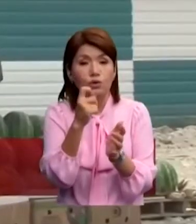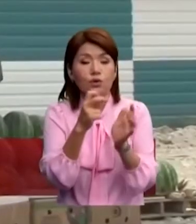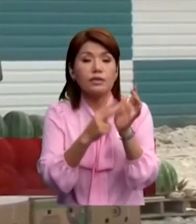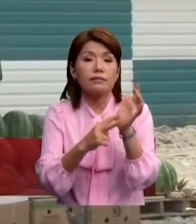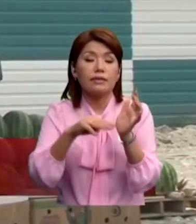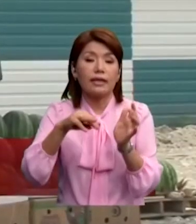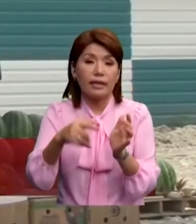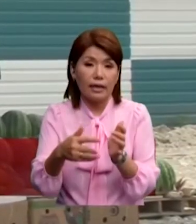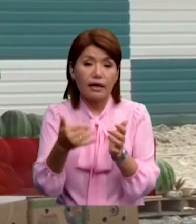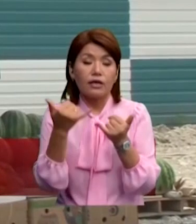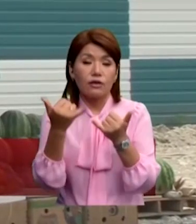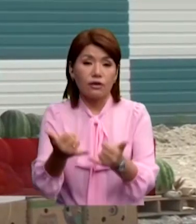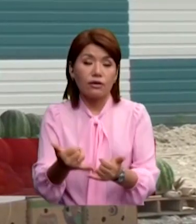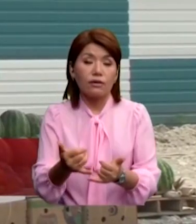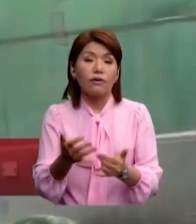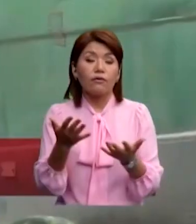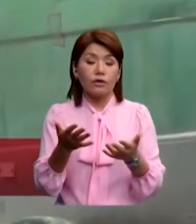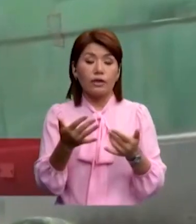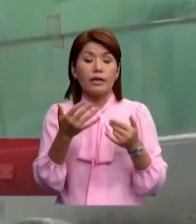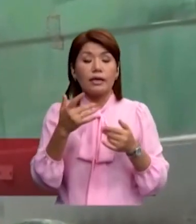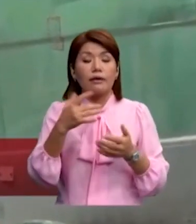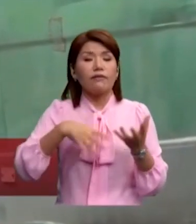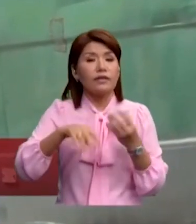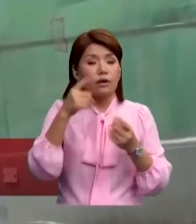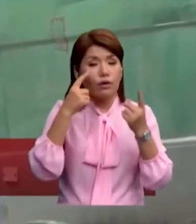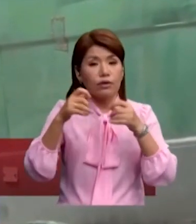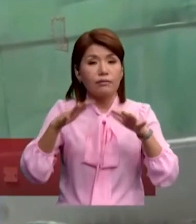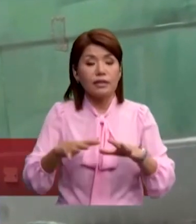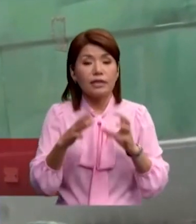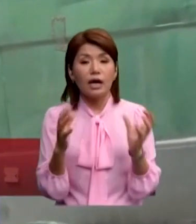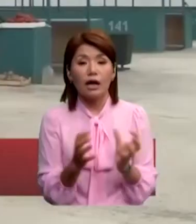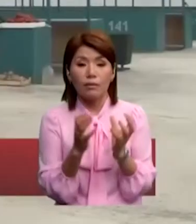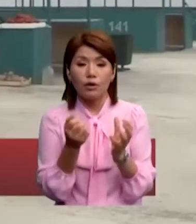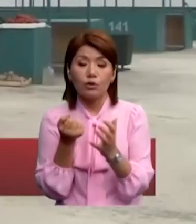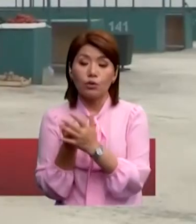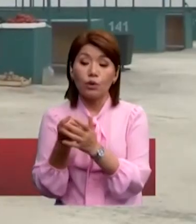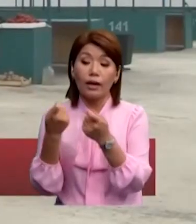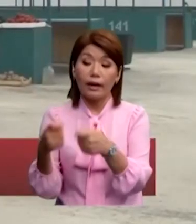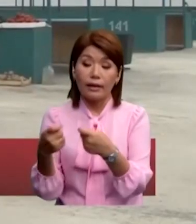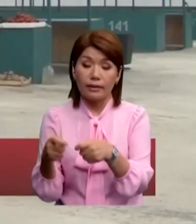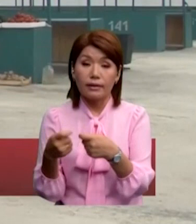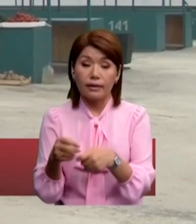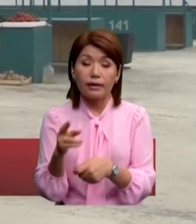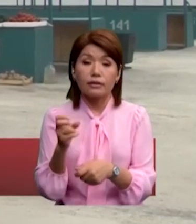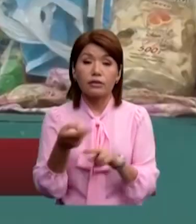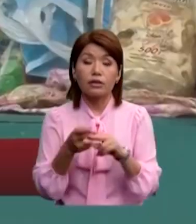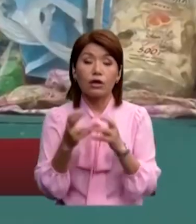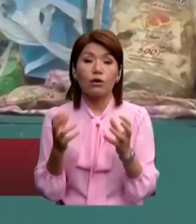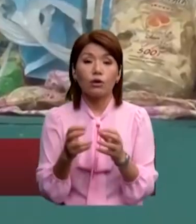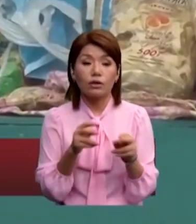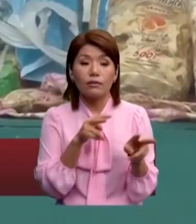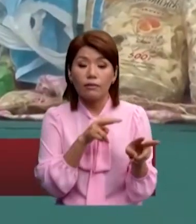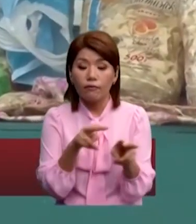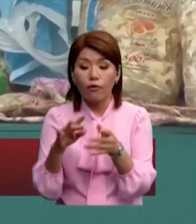тенге, заявил Шаккалиев. Теперь вся информация от места хранения до кассового чека за продажу будет храниться и отслеживаться